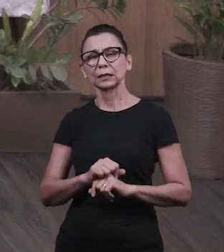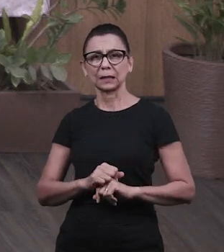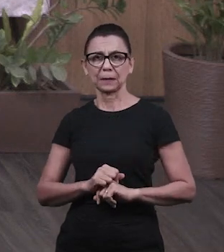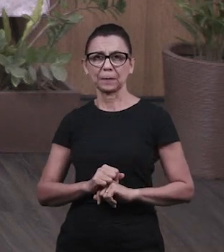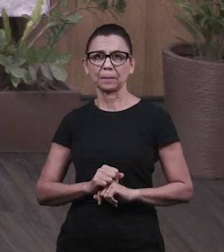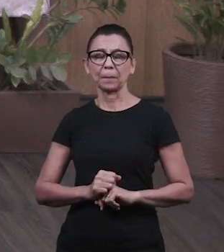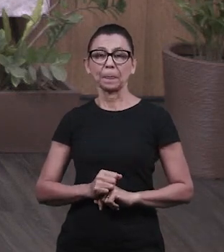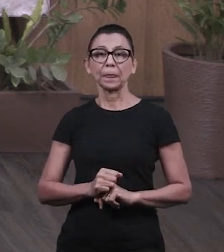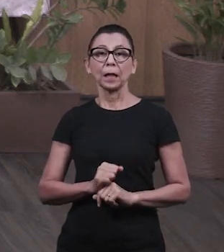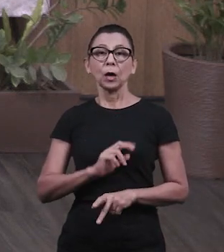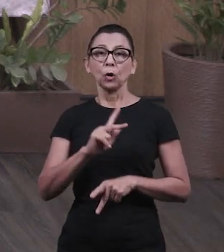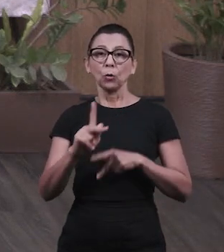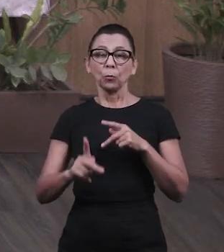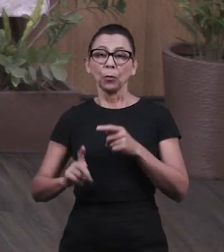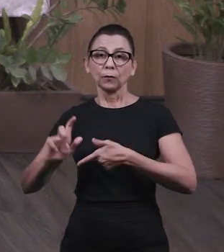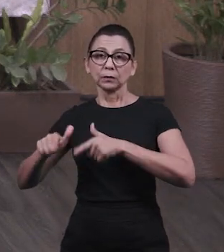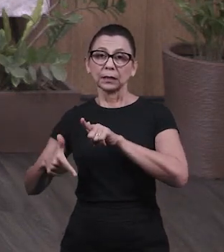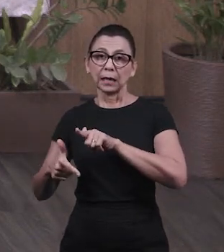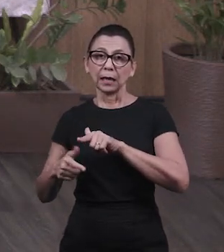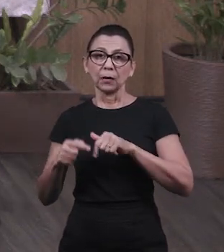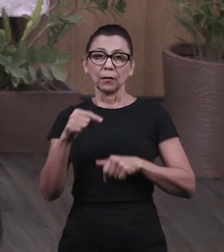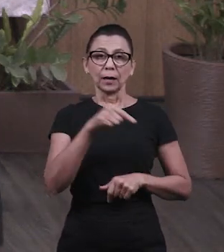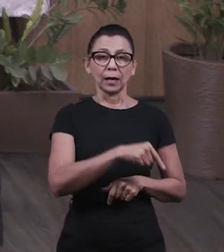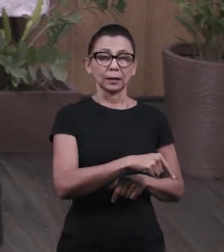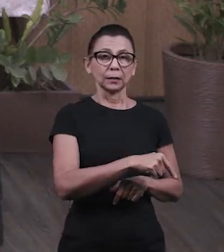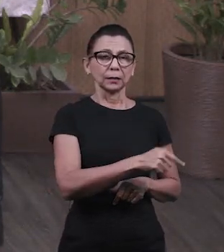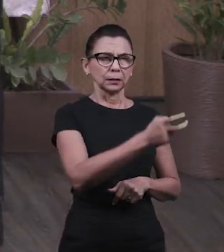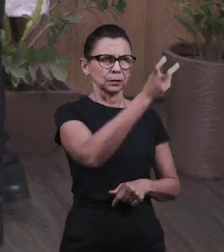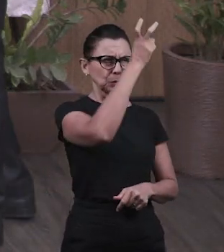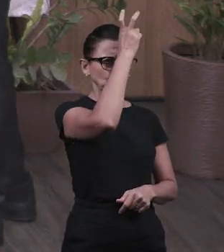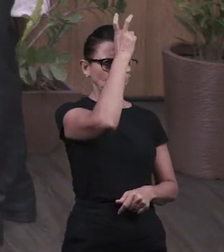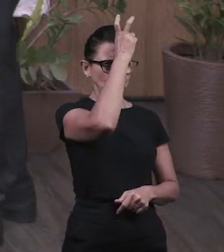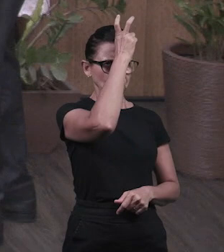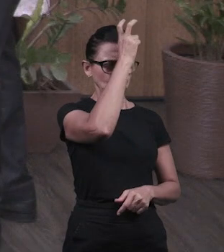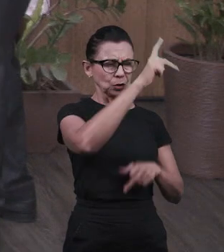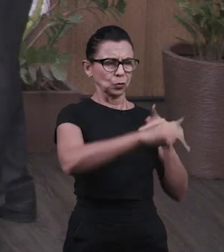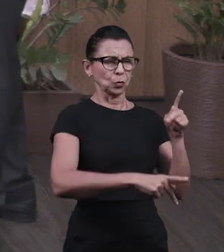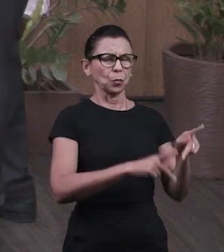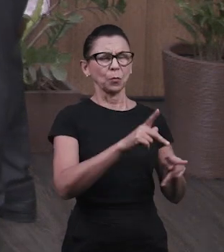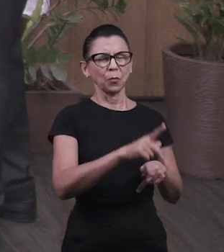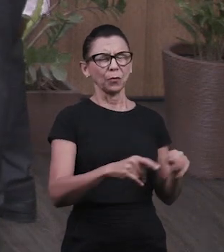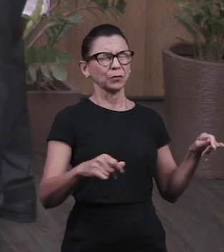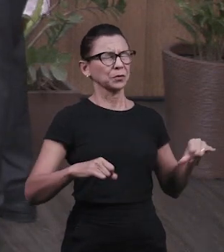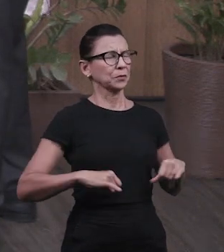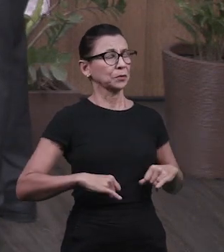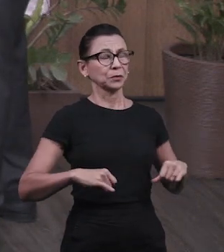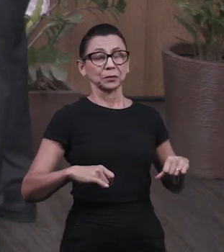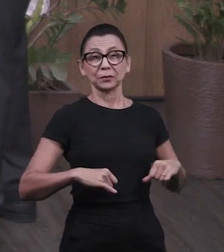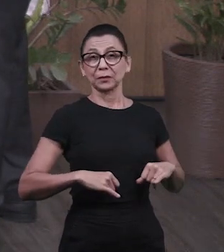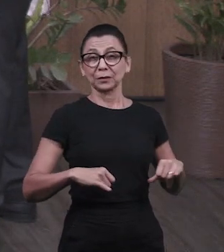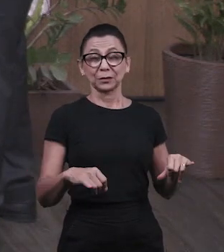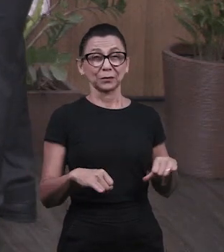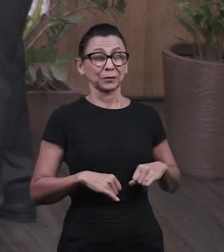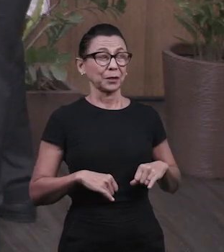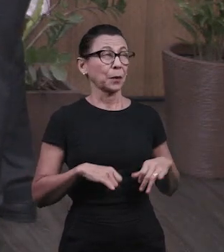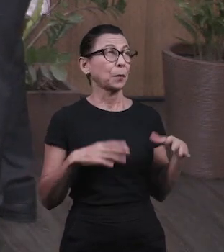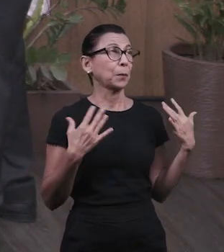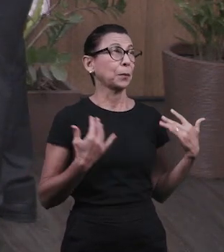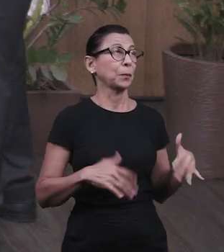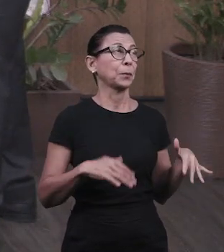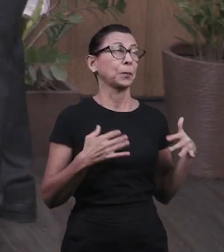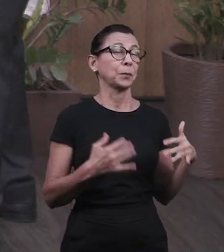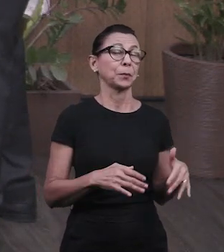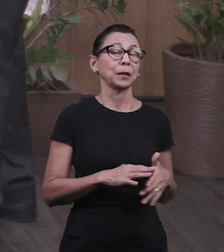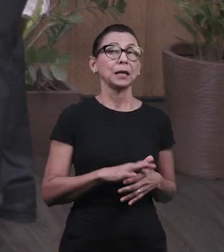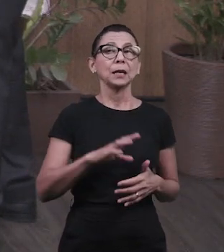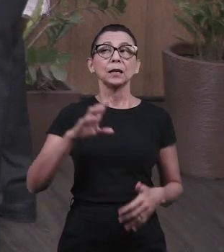Египте народ израильский, он получил обетование от Бога. Около 400 лет они были рабами в